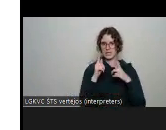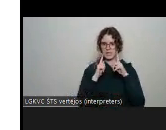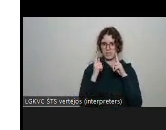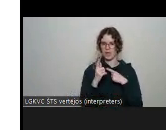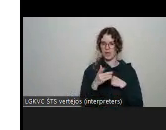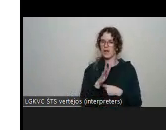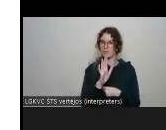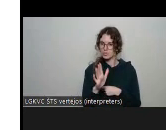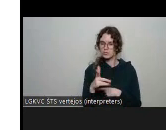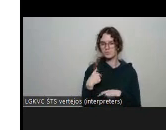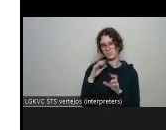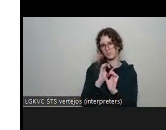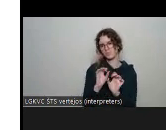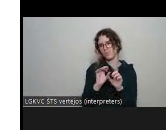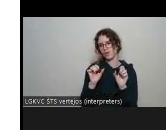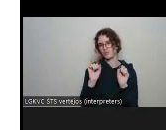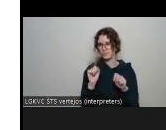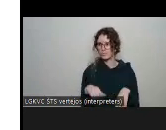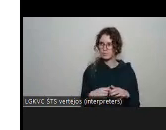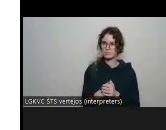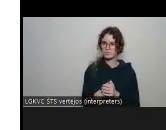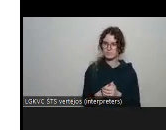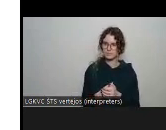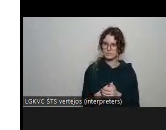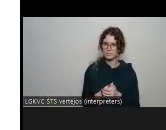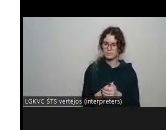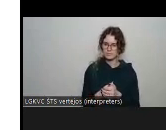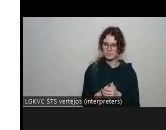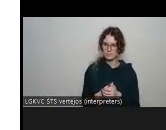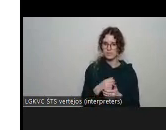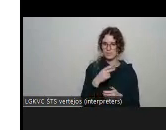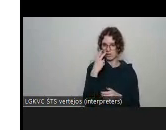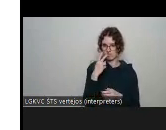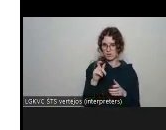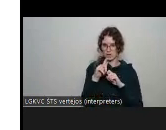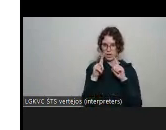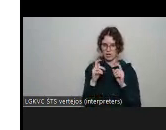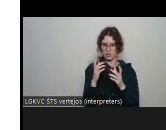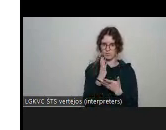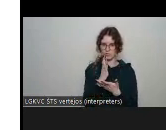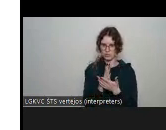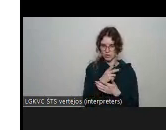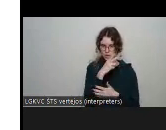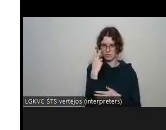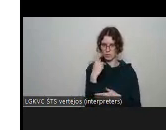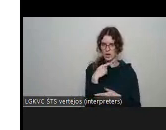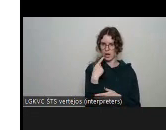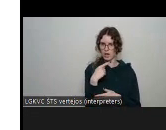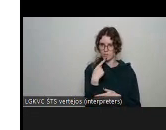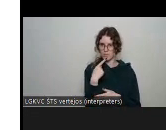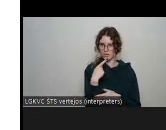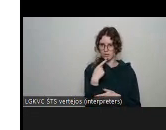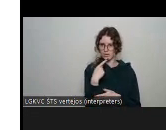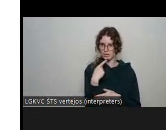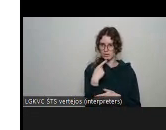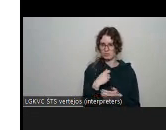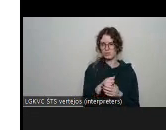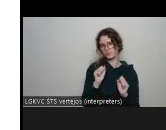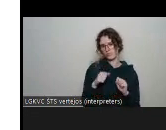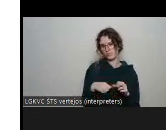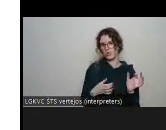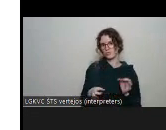seminaruose. Taigi, štai yra klausimai, yra lietuvių kalba ir būtų gerai, kad jūs galėtumėte